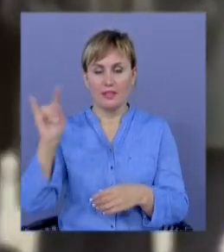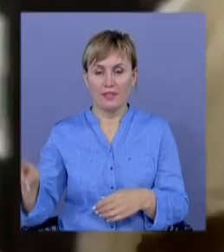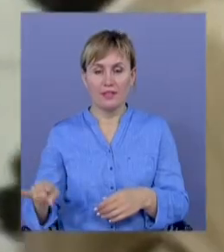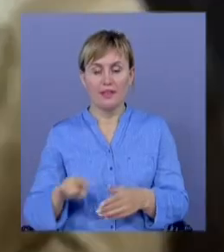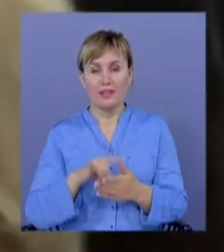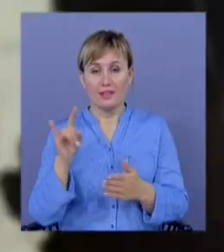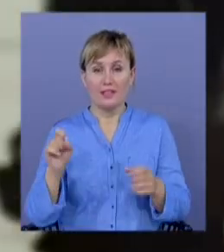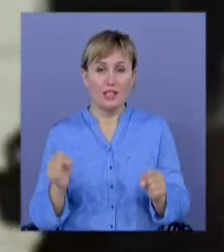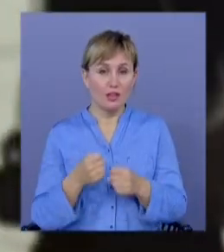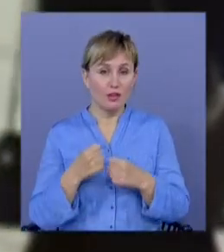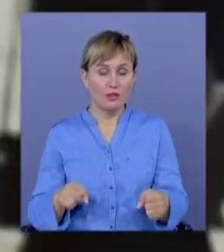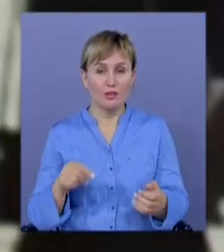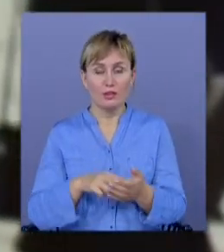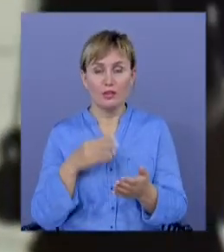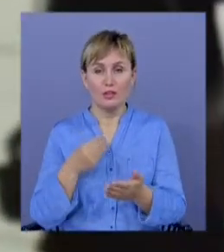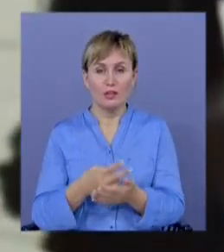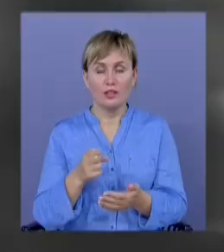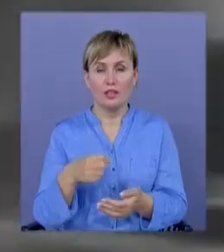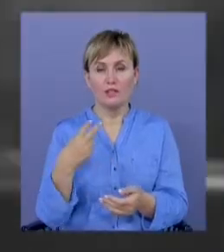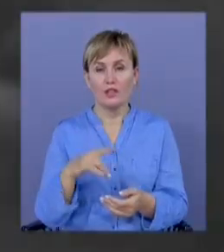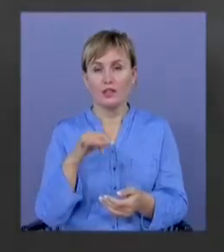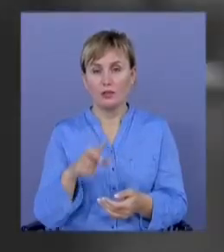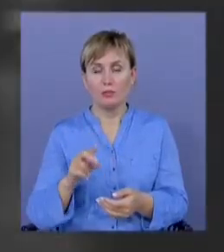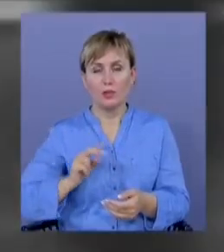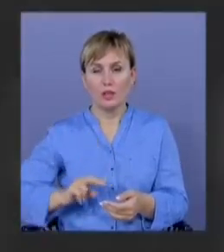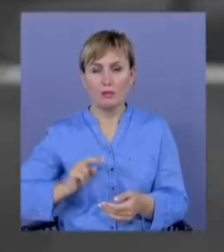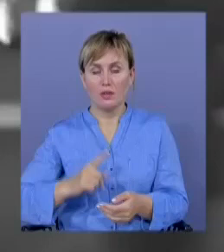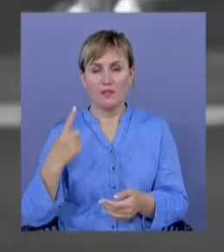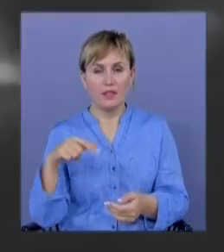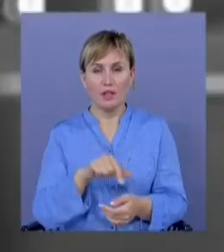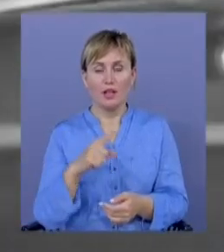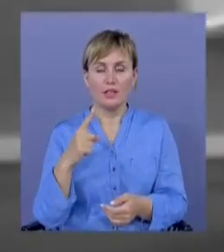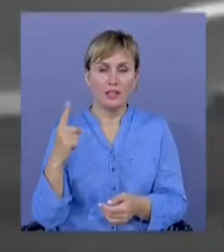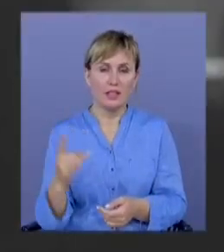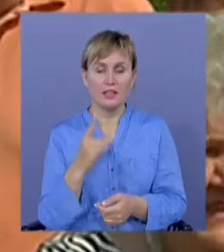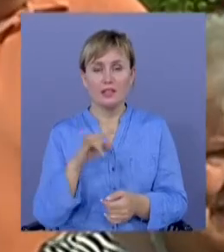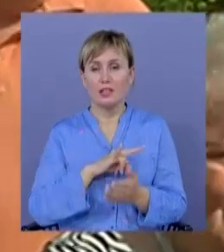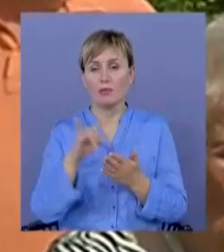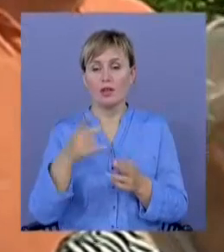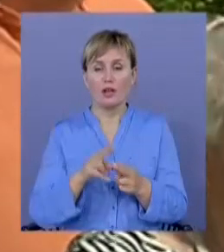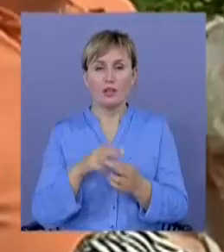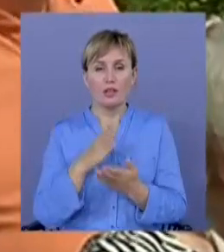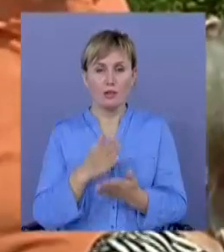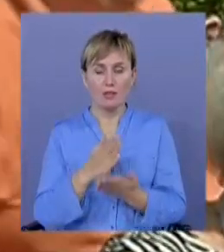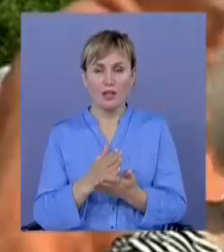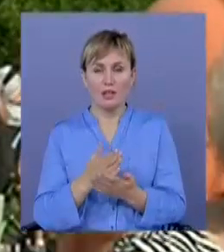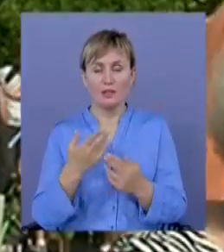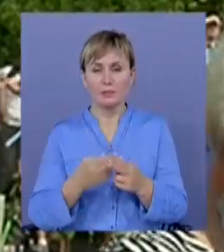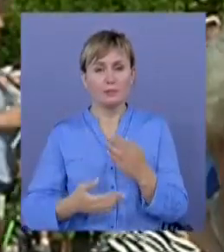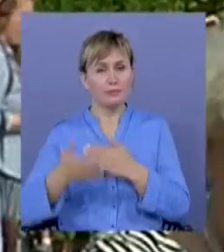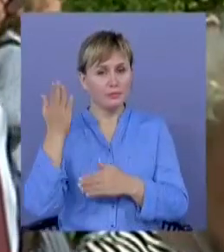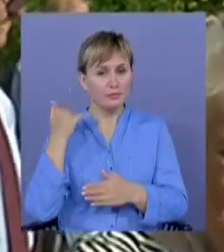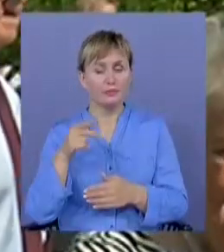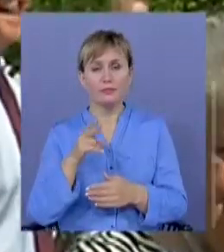на сверхскоростной борт стоили дороже на 20 рублей. Курсировал лайнер раз в неделю. Самолет, который имел достаточную дальность для